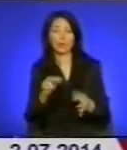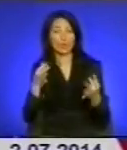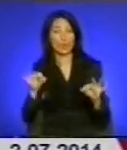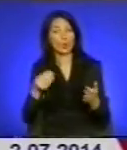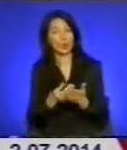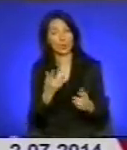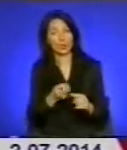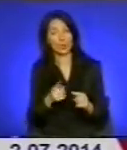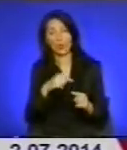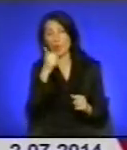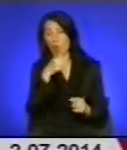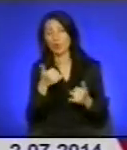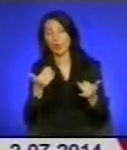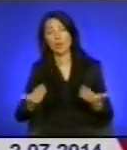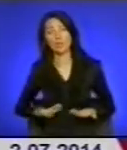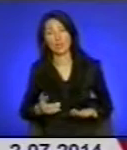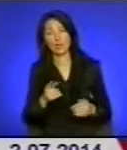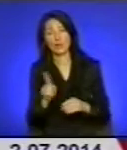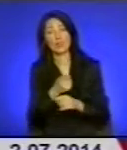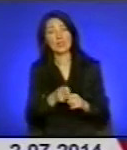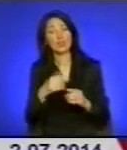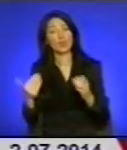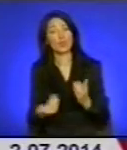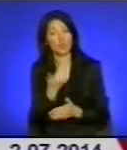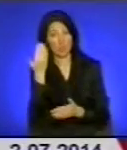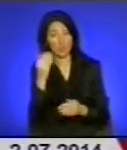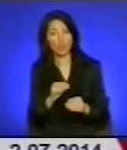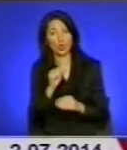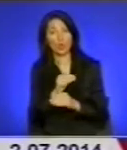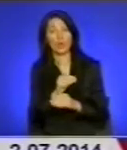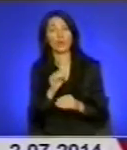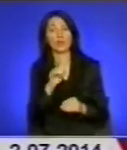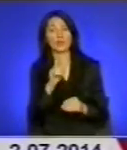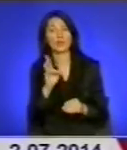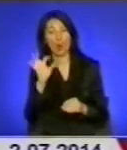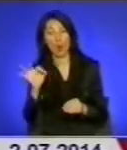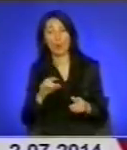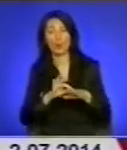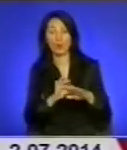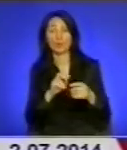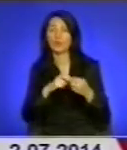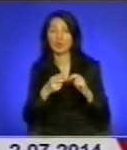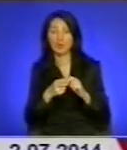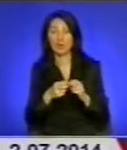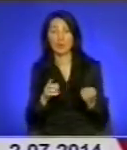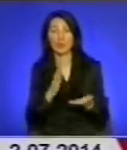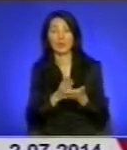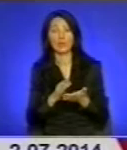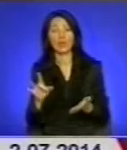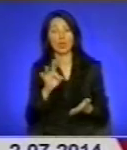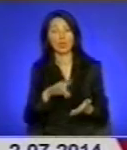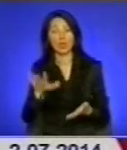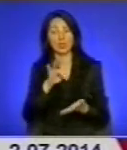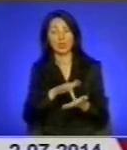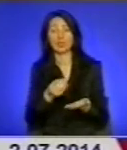цього року для жителів Тернопільщини це новинка раніше додаткове ЗНО проводили в івано-франківську де знаходиться регіональний центр